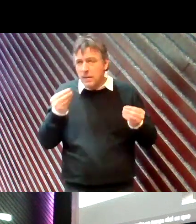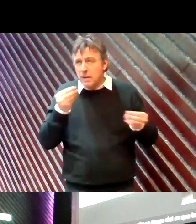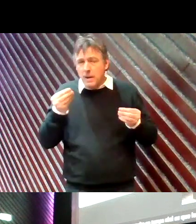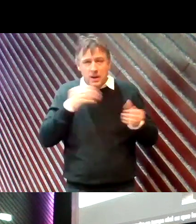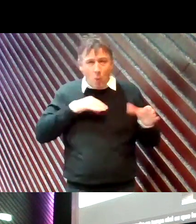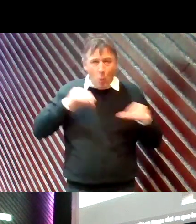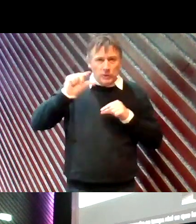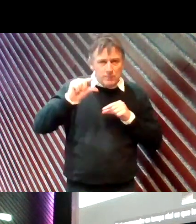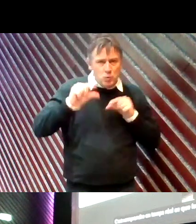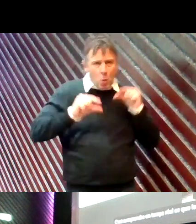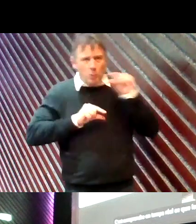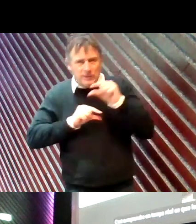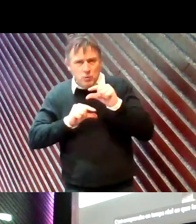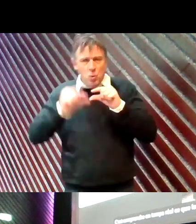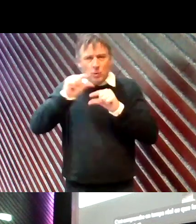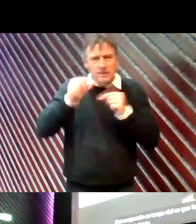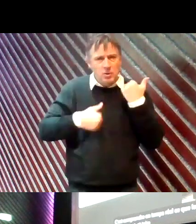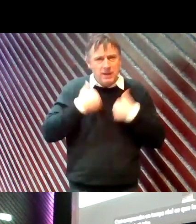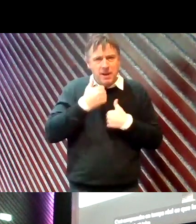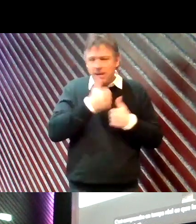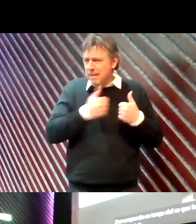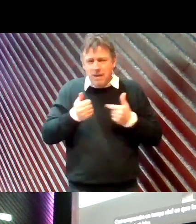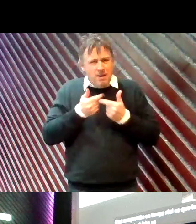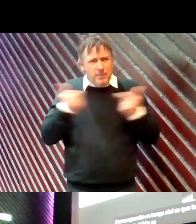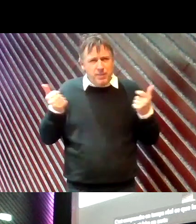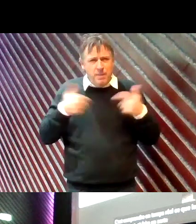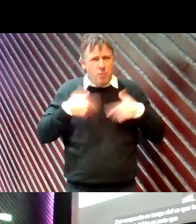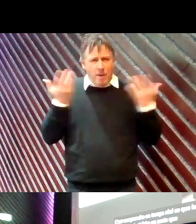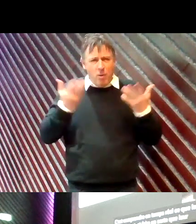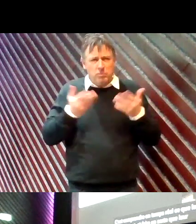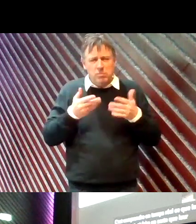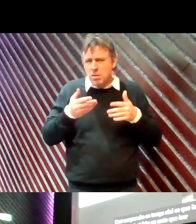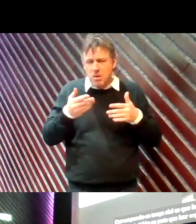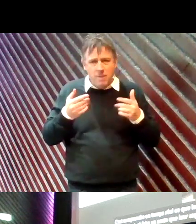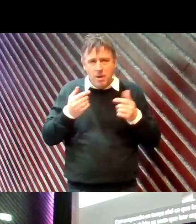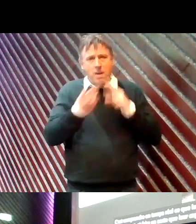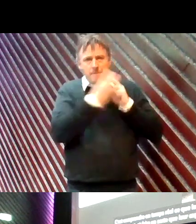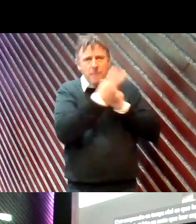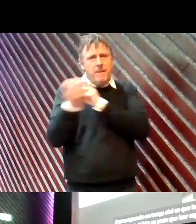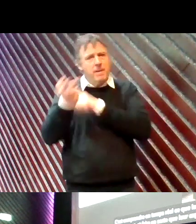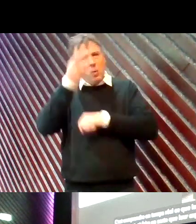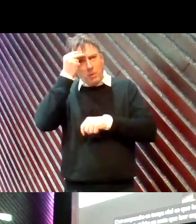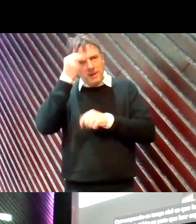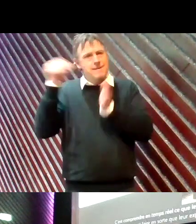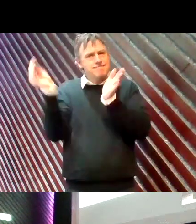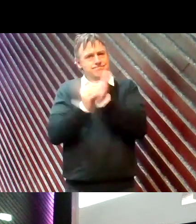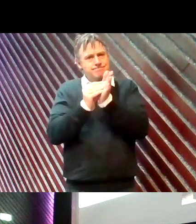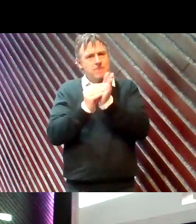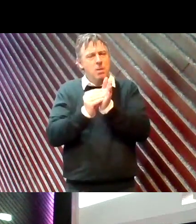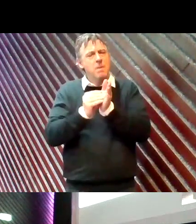composition et leur expression, quelque soit, quelque soit les modalités, soient vraiment